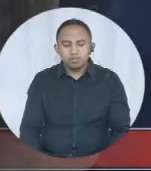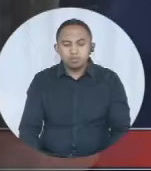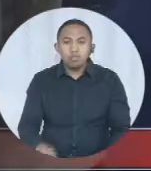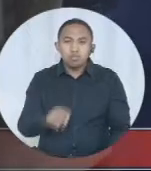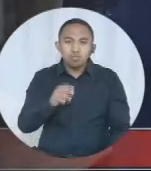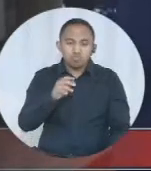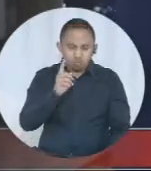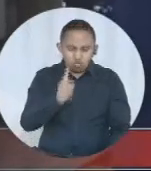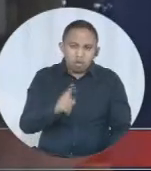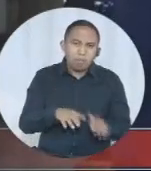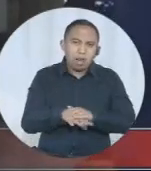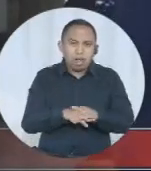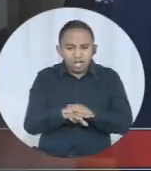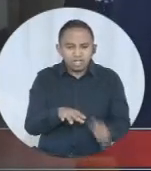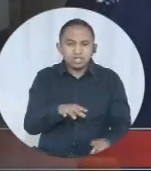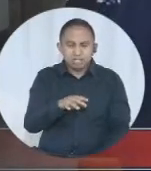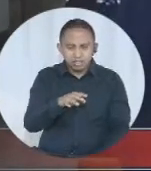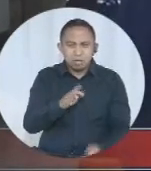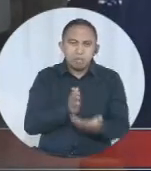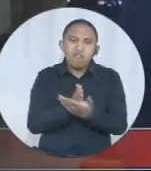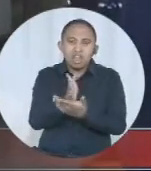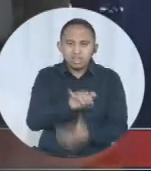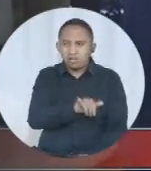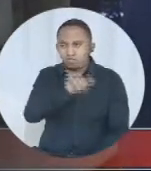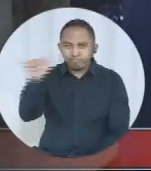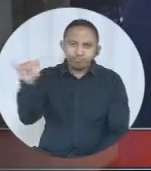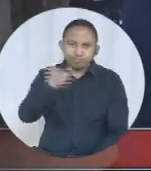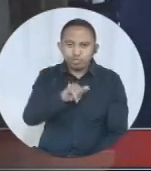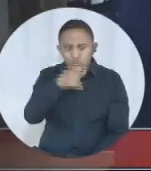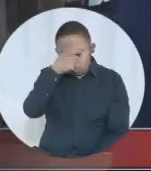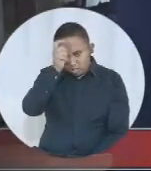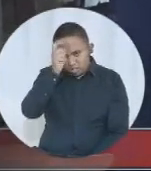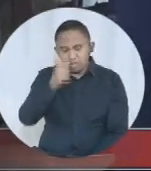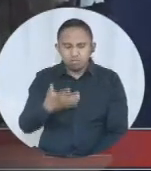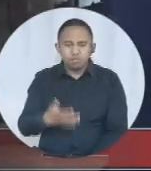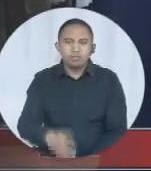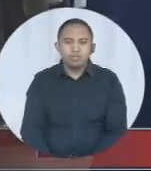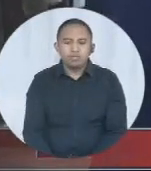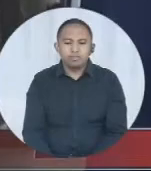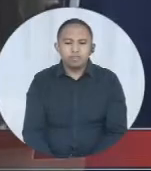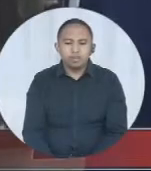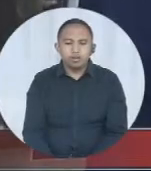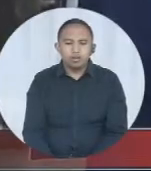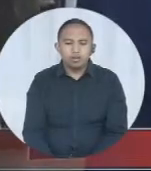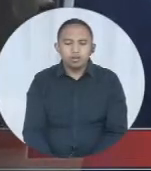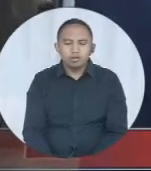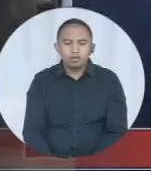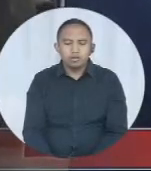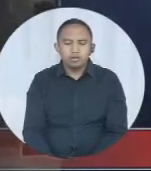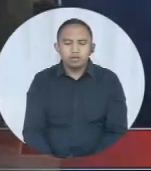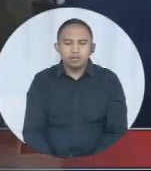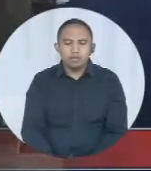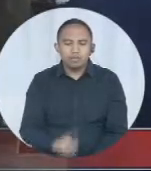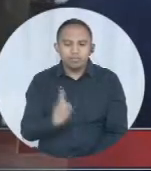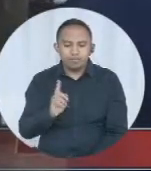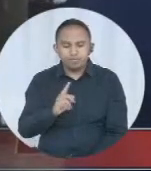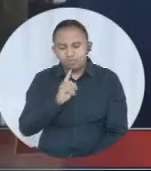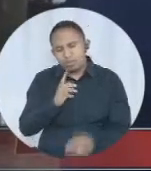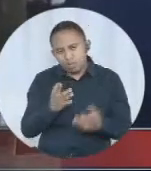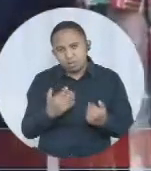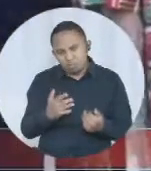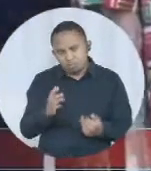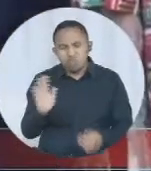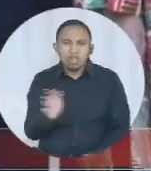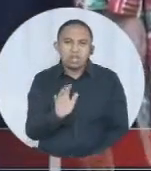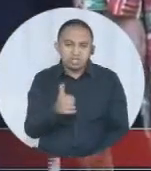mivantana mampitohy ny firenena roa tota. Nous espérons entrer de nouveau dans une phase de normalisation et que les choses vont